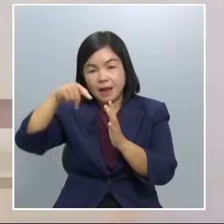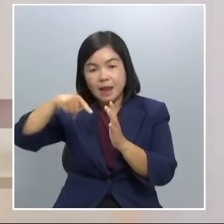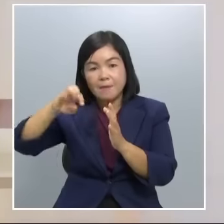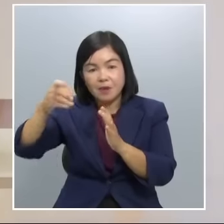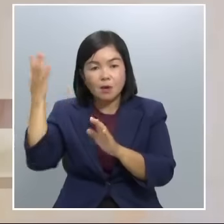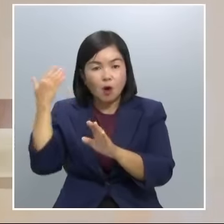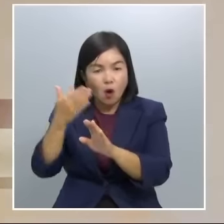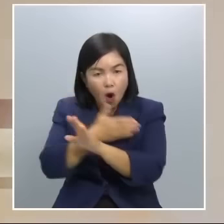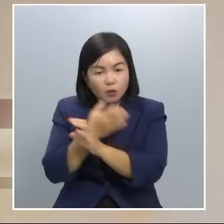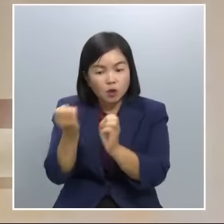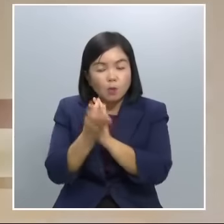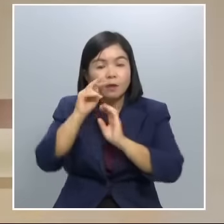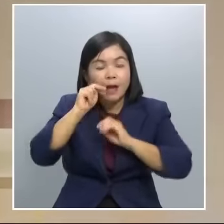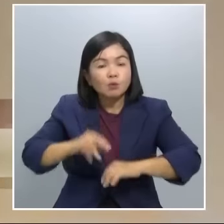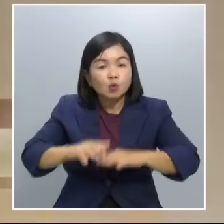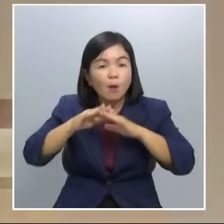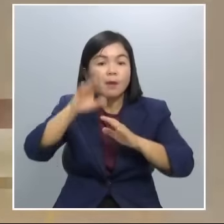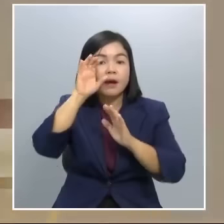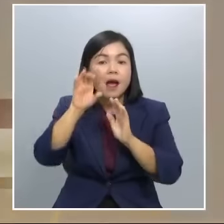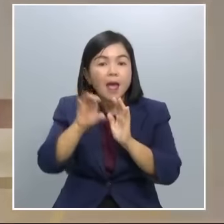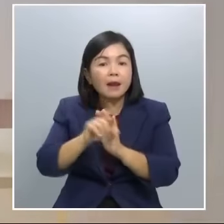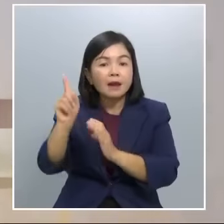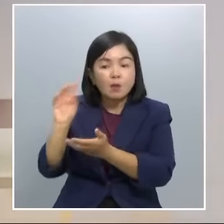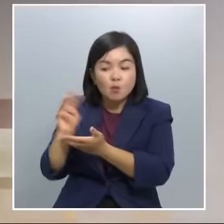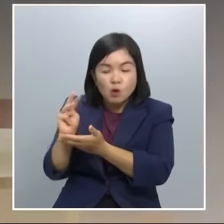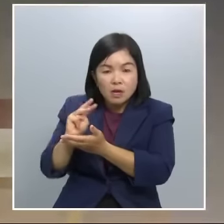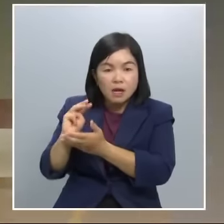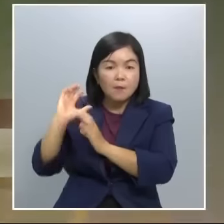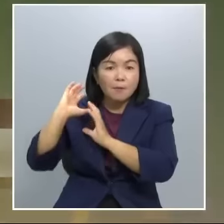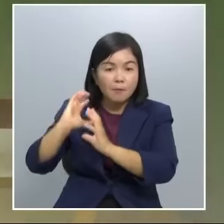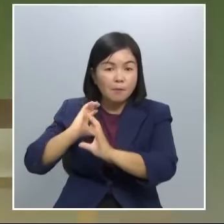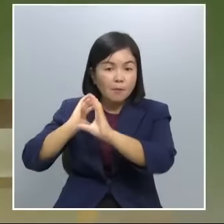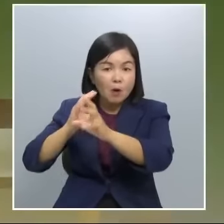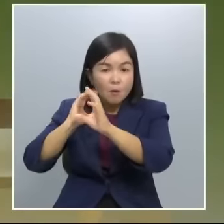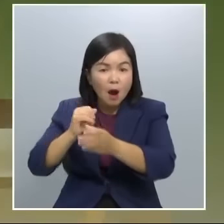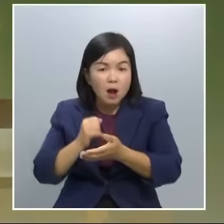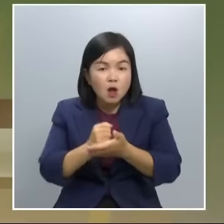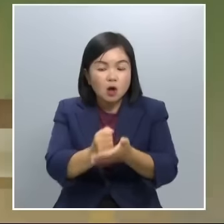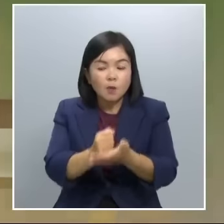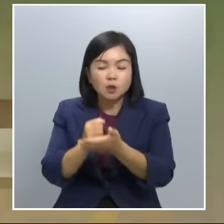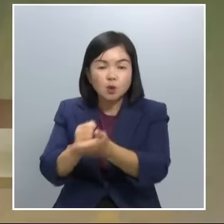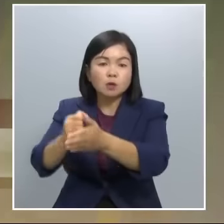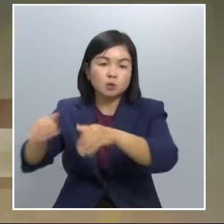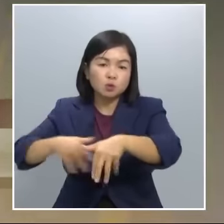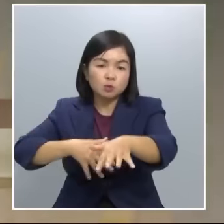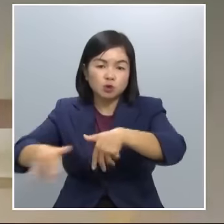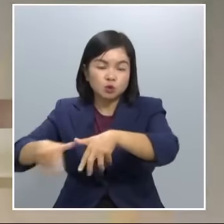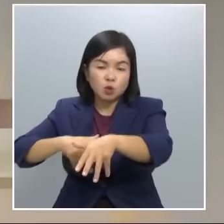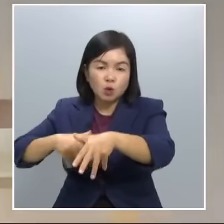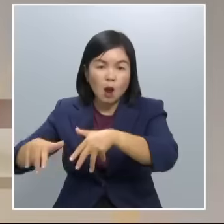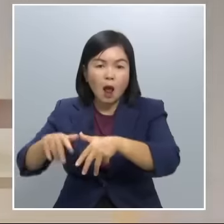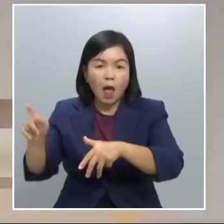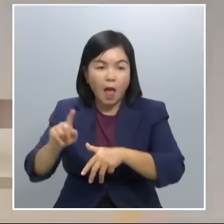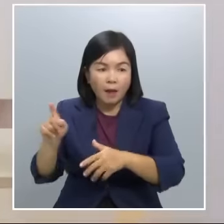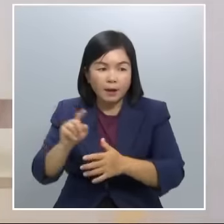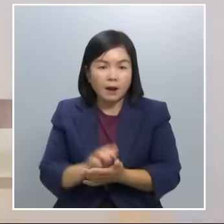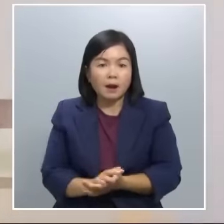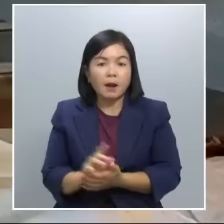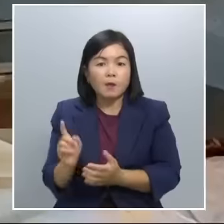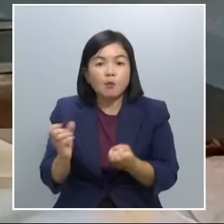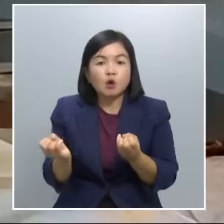หน้าและเราได้เห็นภาพปอเต็กตึงต้องรับการขอความช่วยเหลืออสิงโตติดน้ำท่ว